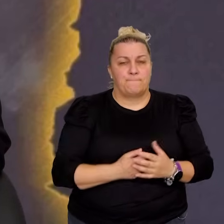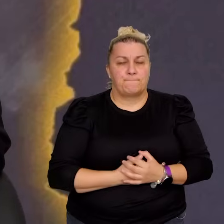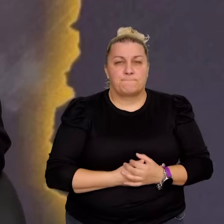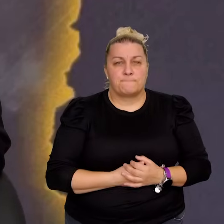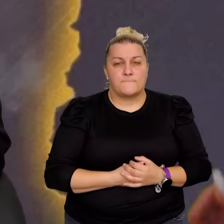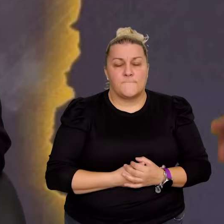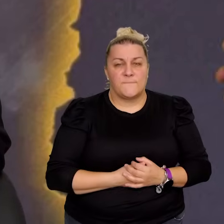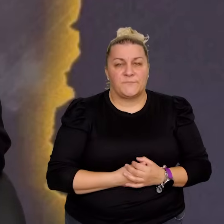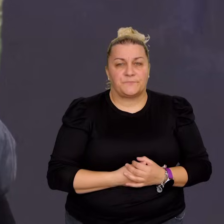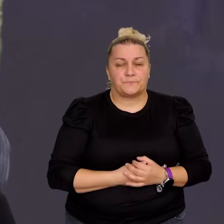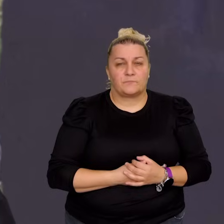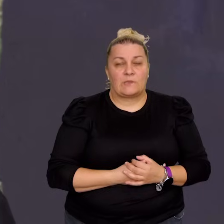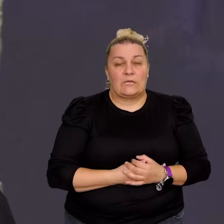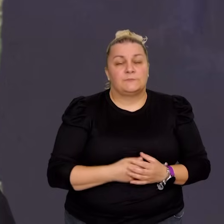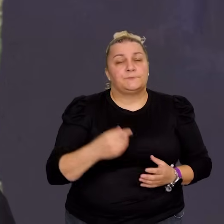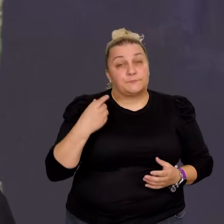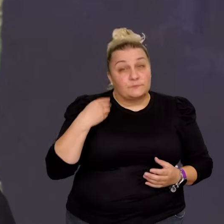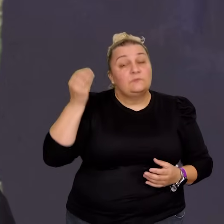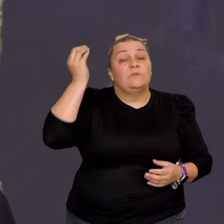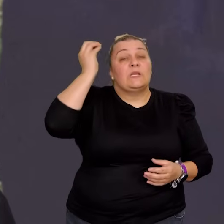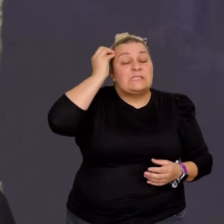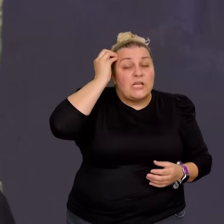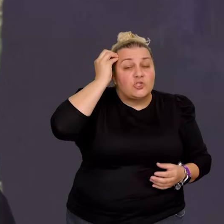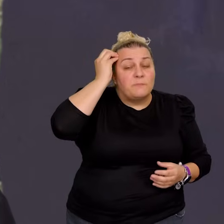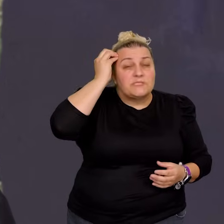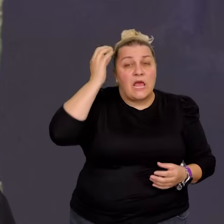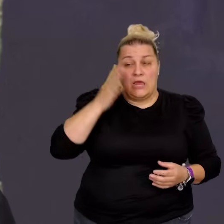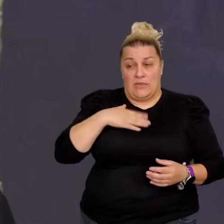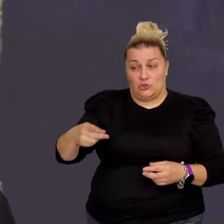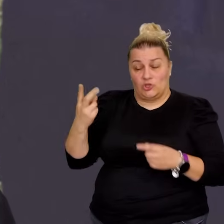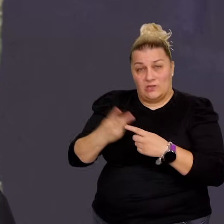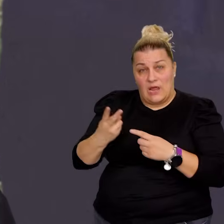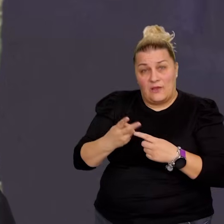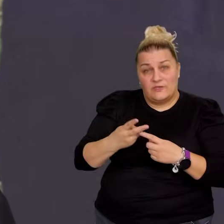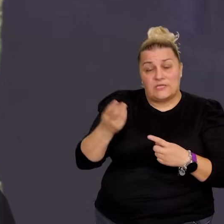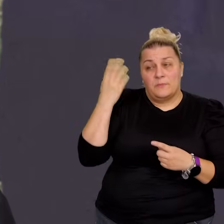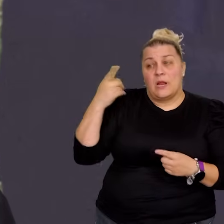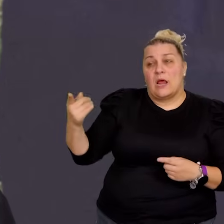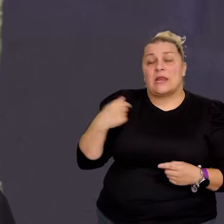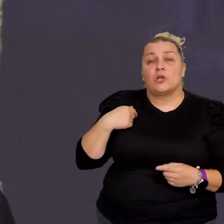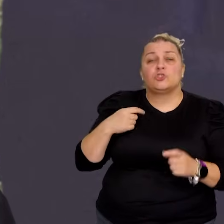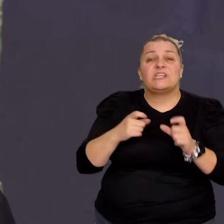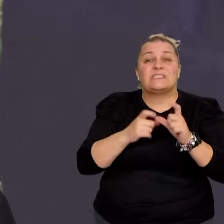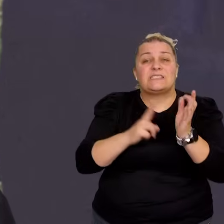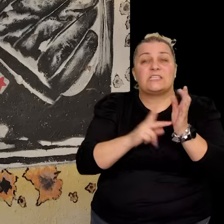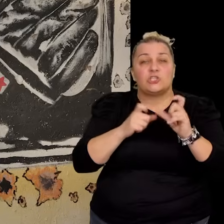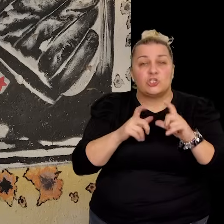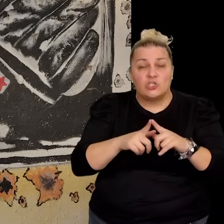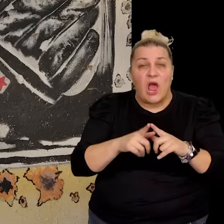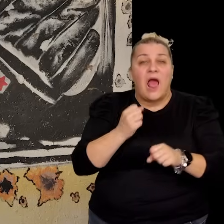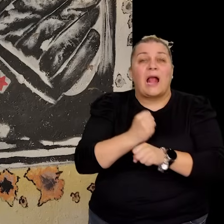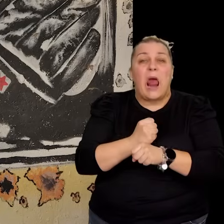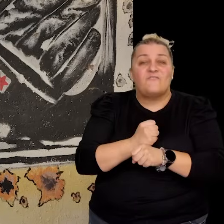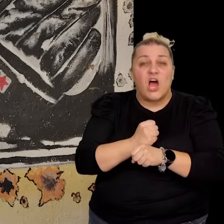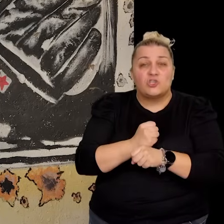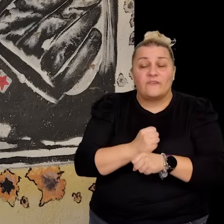tako. Sjećam se onih na našoj državnoj televiziji vapaja našeg Sinše Glavaševića, pomognite